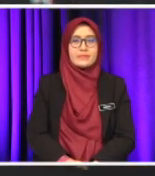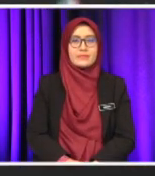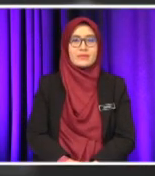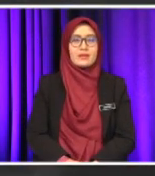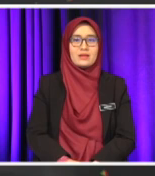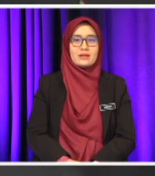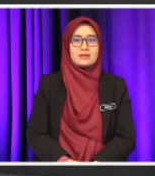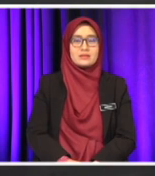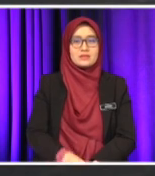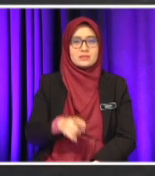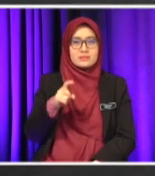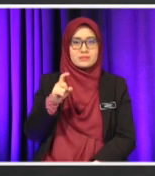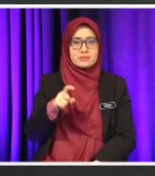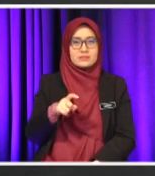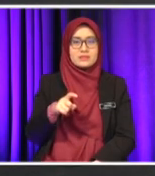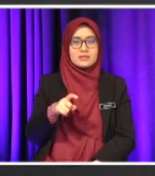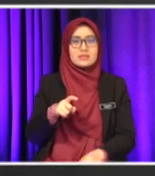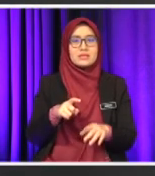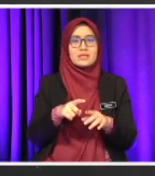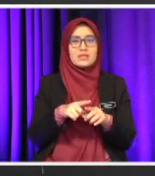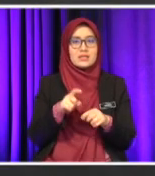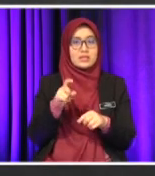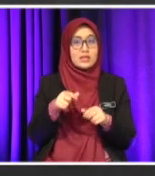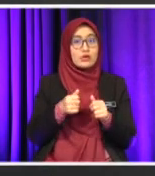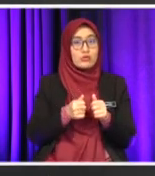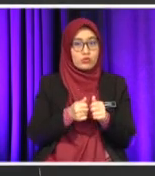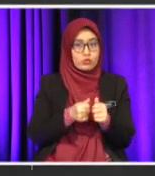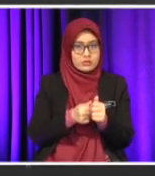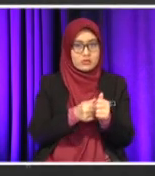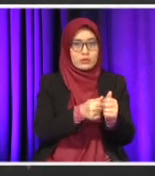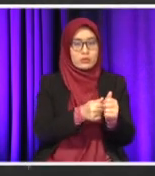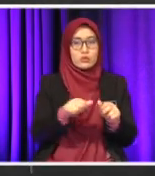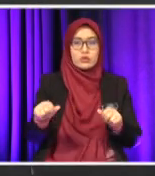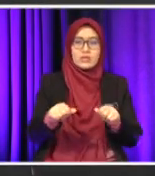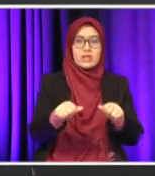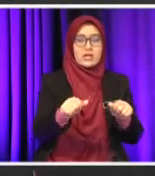aliran pemasaran dari tahu aliran pemasaran ada berapa